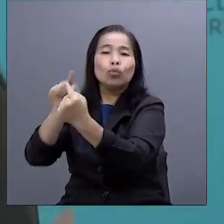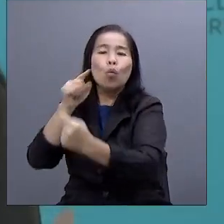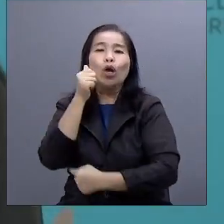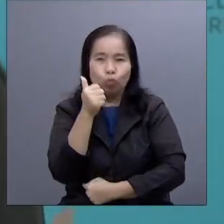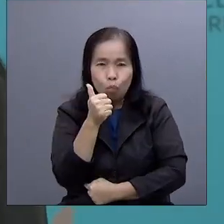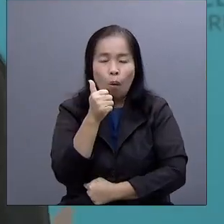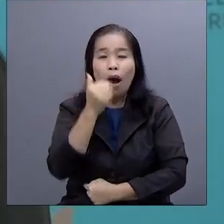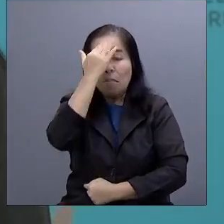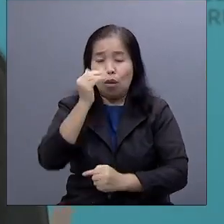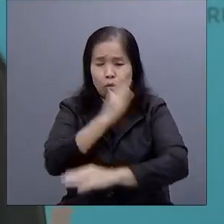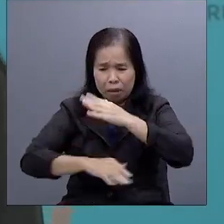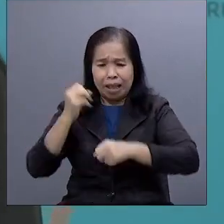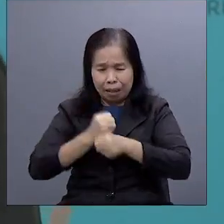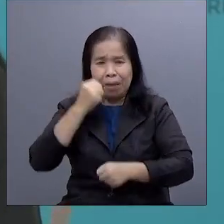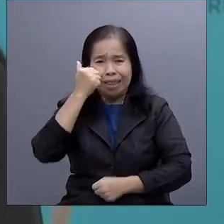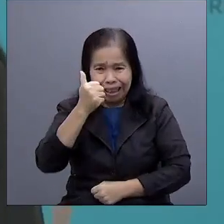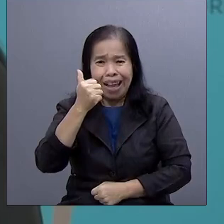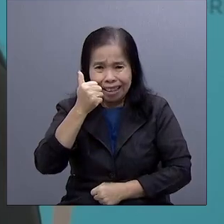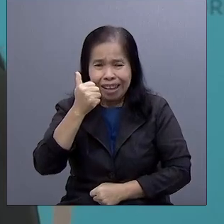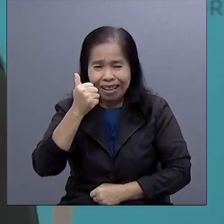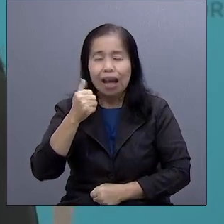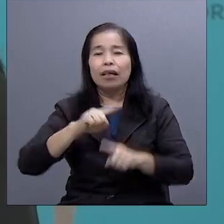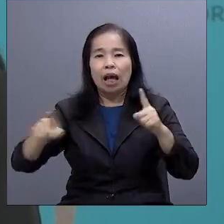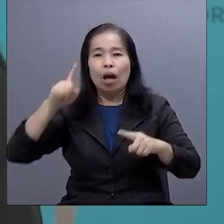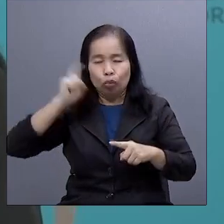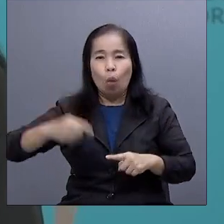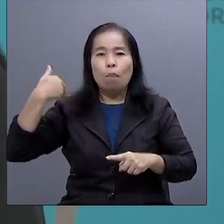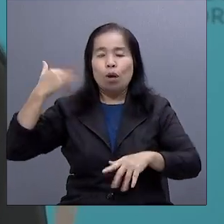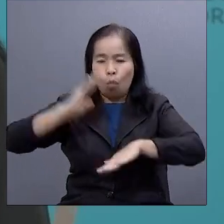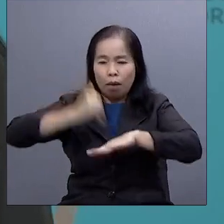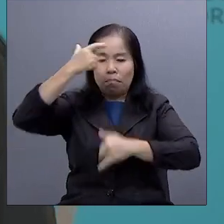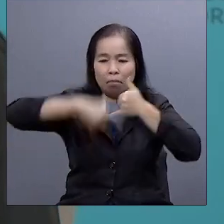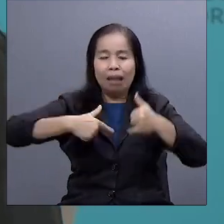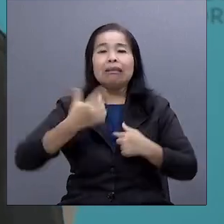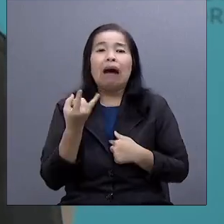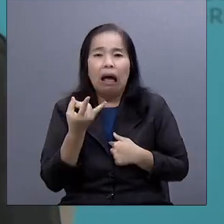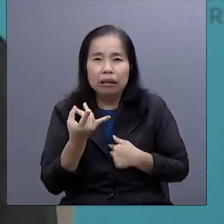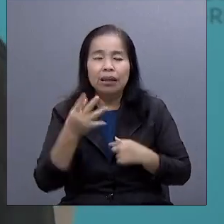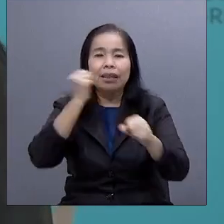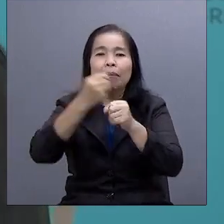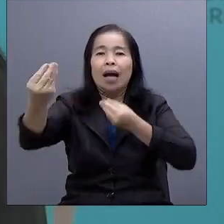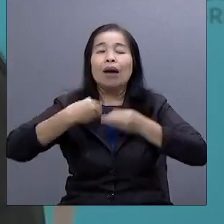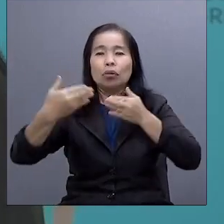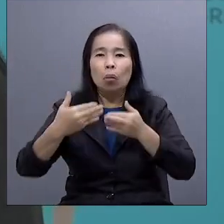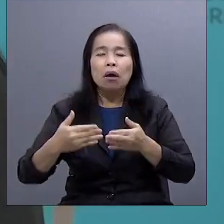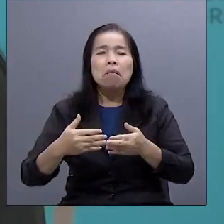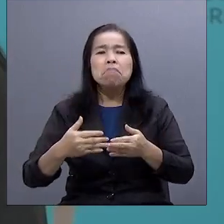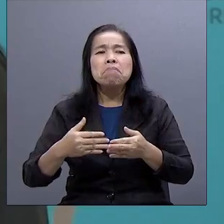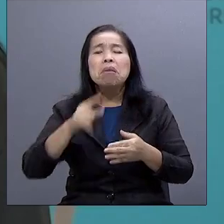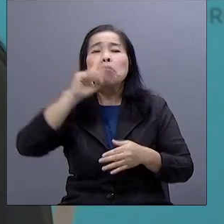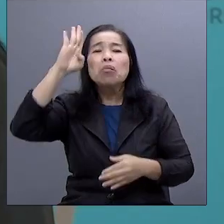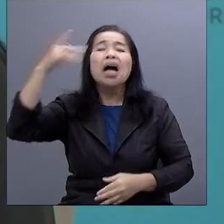อคนพี่การสามารทำงานได้เต็จำสักัยภาพไม่ได้เทรดว่าเราจ้างเพรวฎหมายจ้างและ